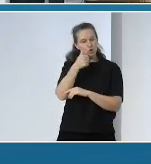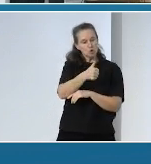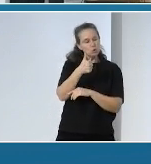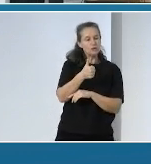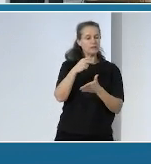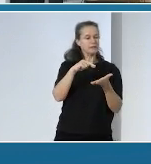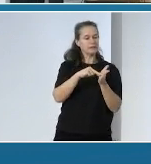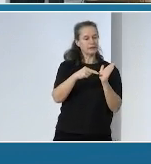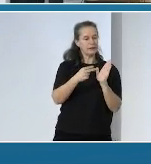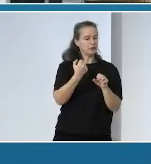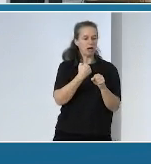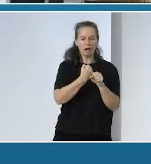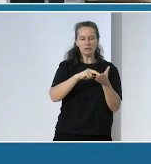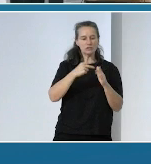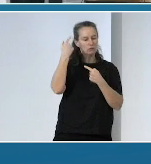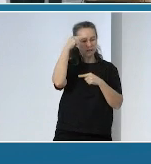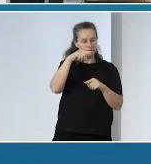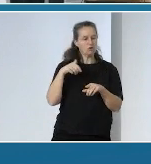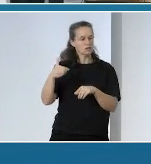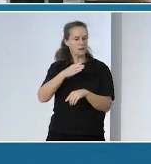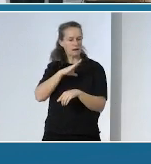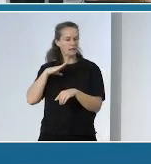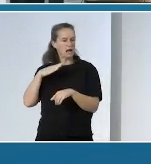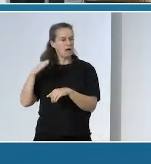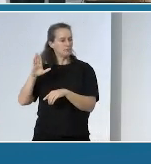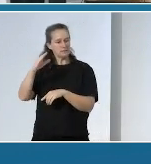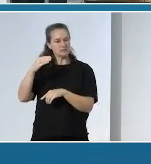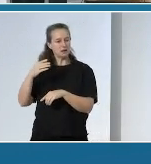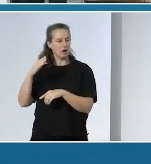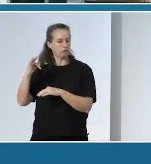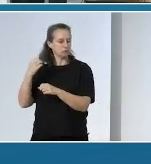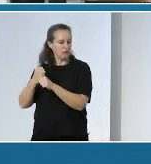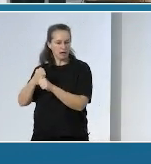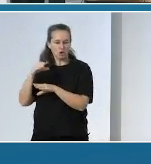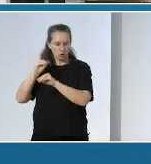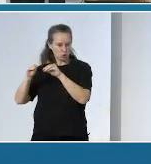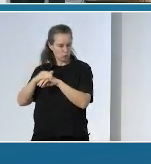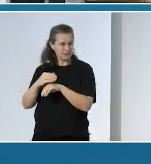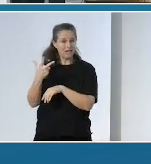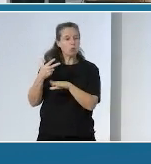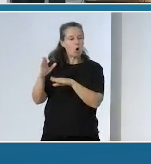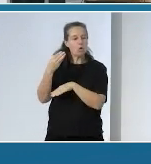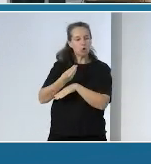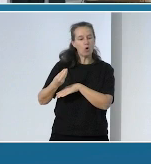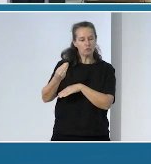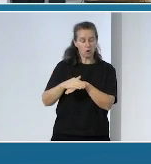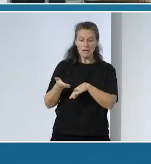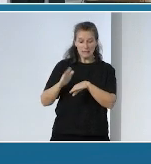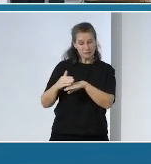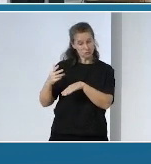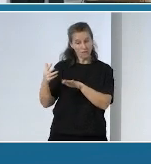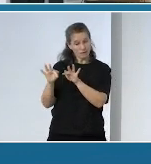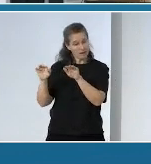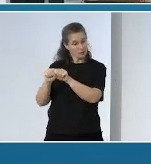dans la défense, madame infirmière anesthésiste et elle a déjà 3 enfants d'une précédente union. La fratrie, là, ça sera une vraie alliée